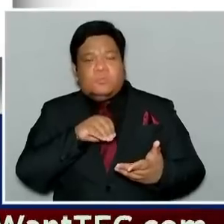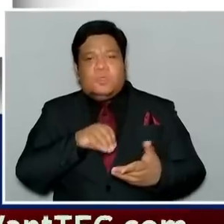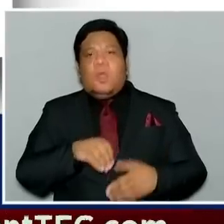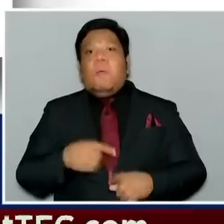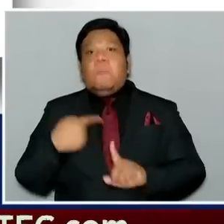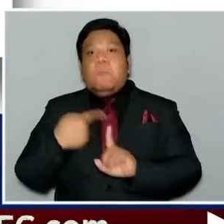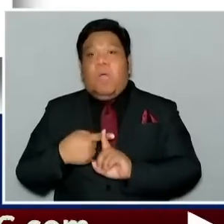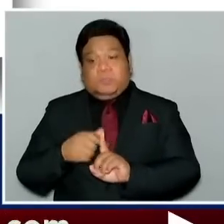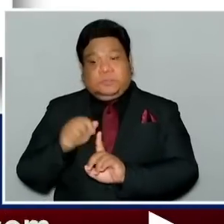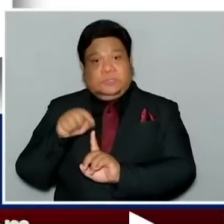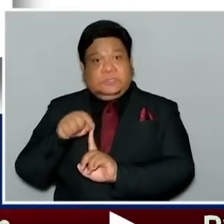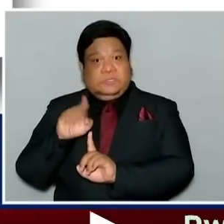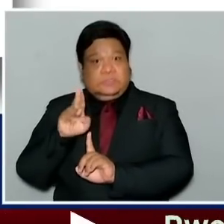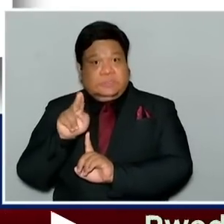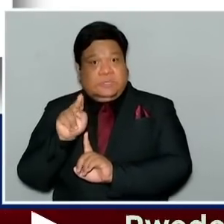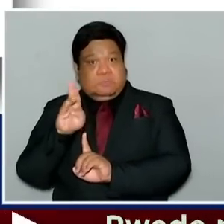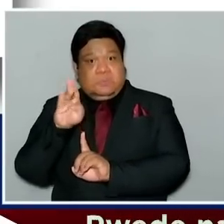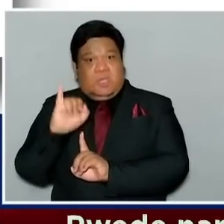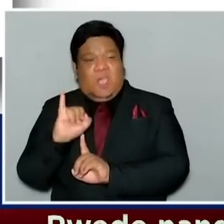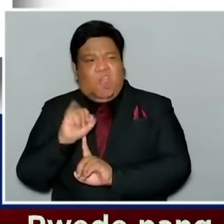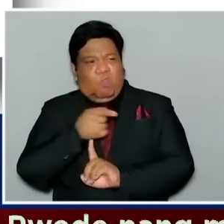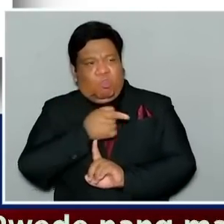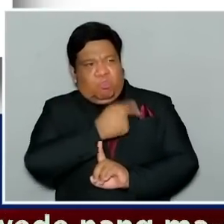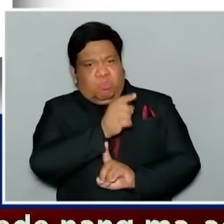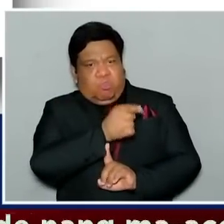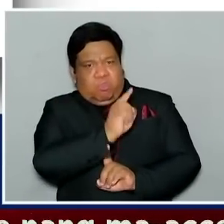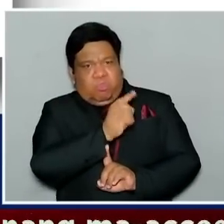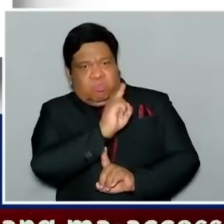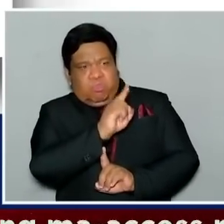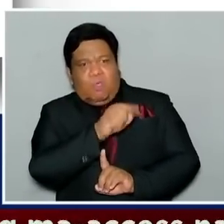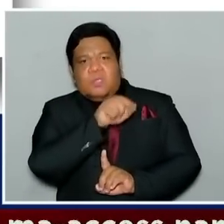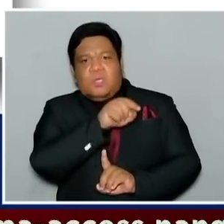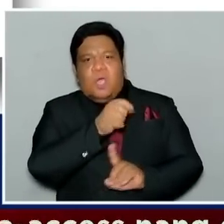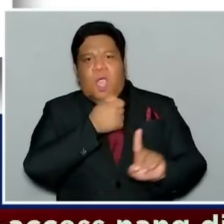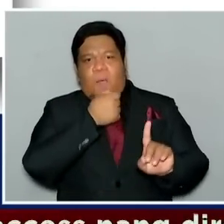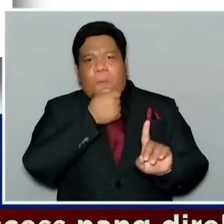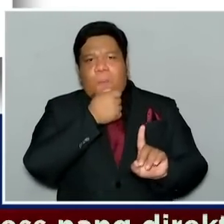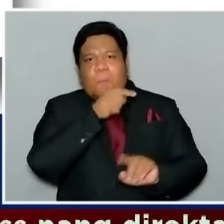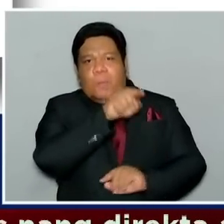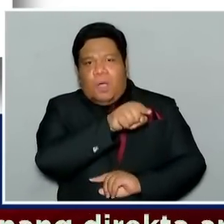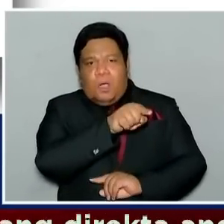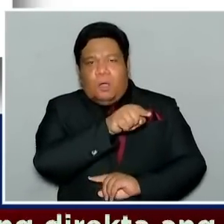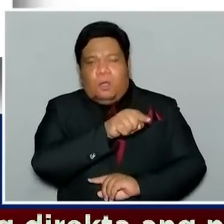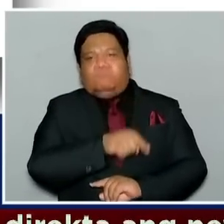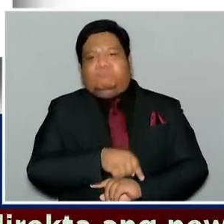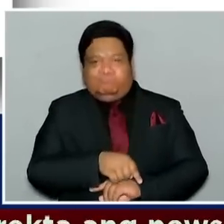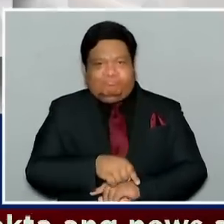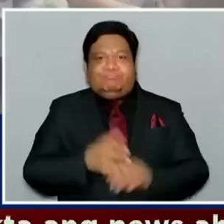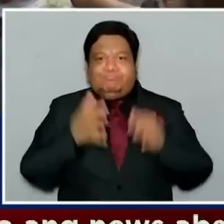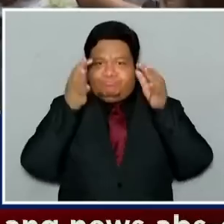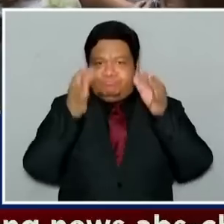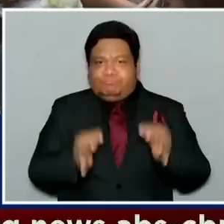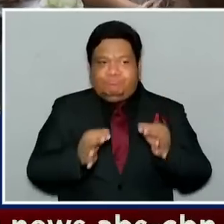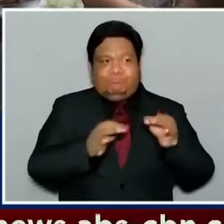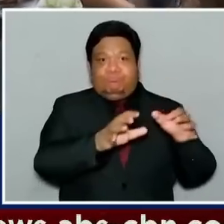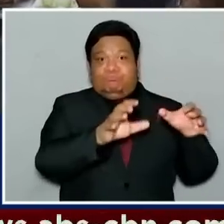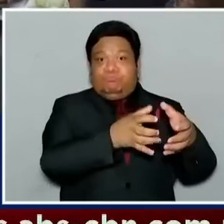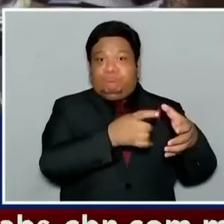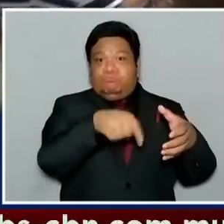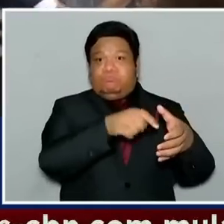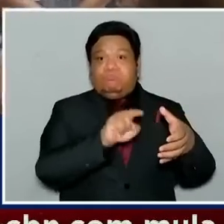isang tauhan ng NBI ang isang reporter. Kasunod dito, nagpasyang lahat ng mga mamahayag doon